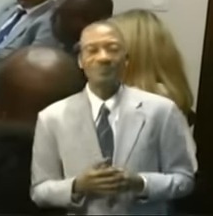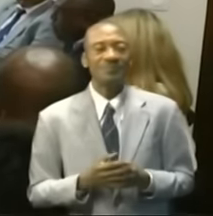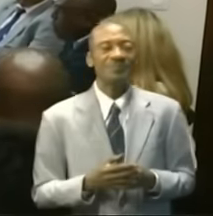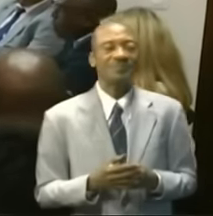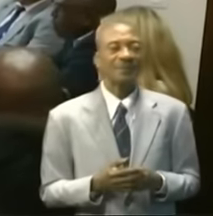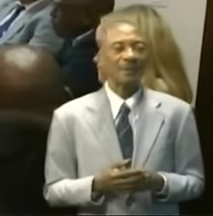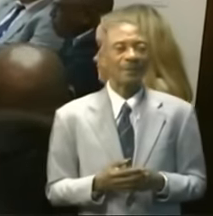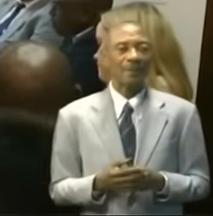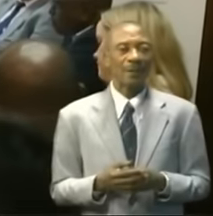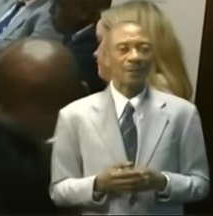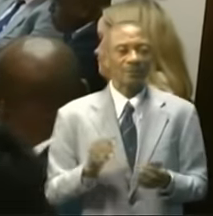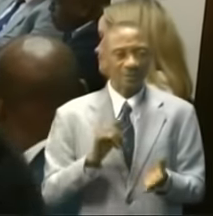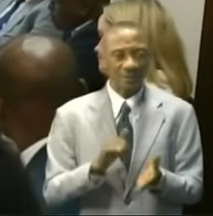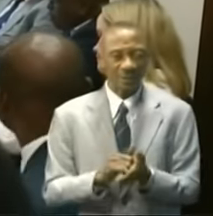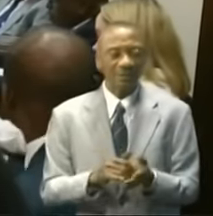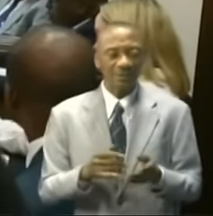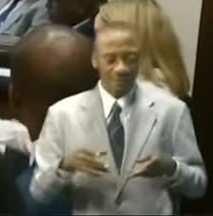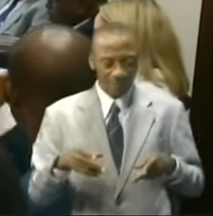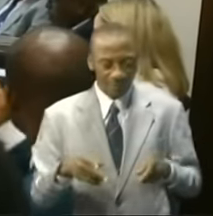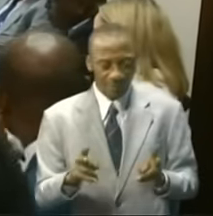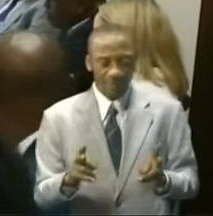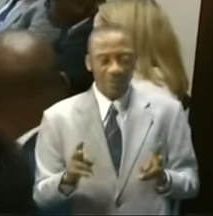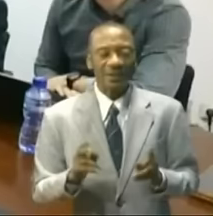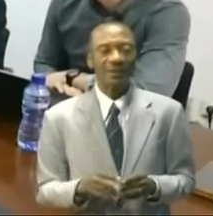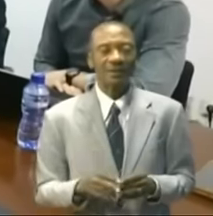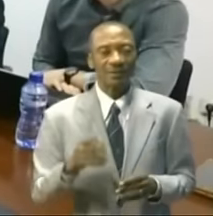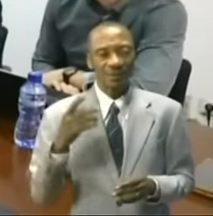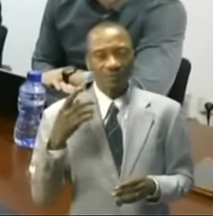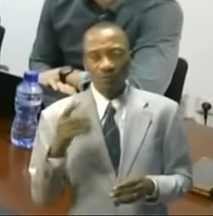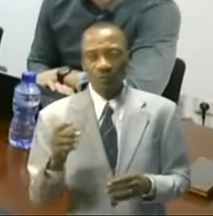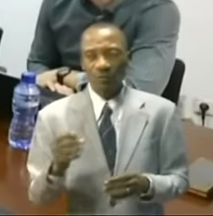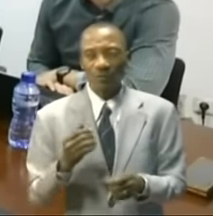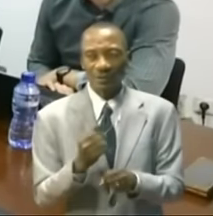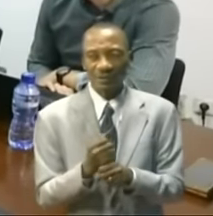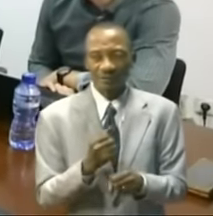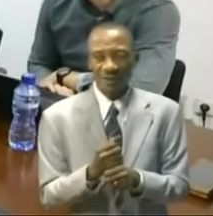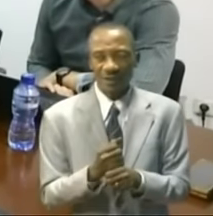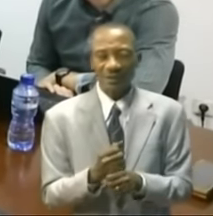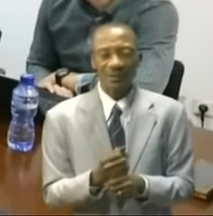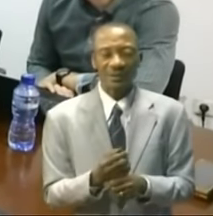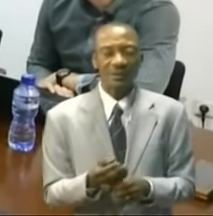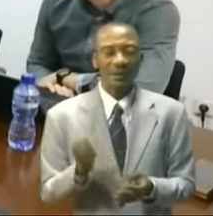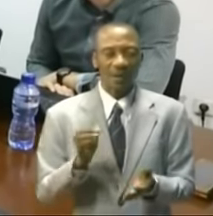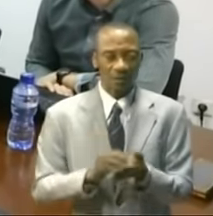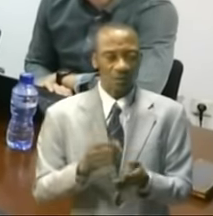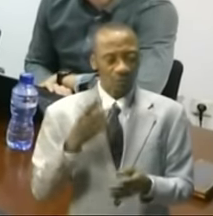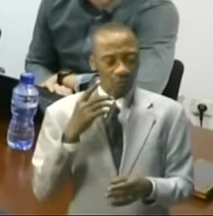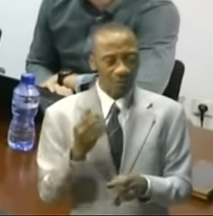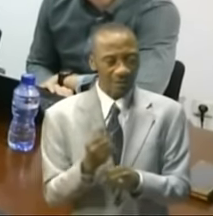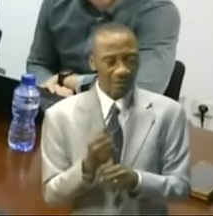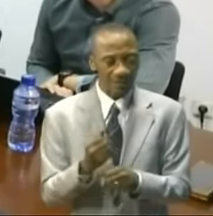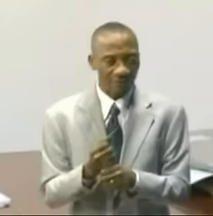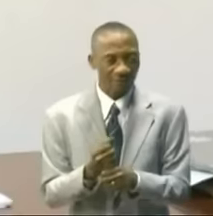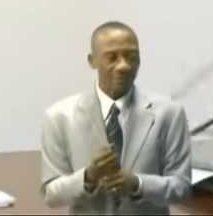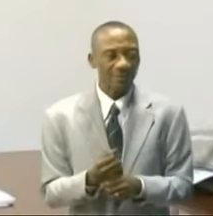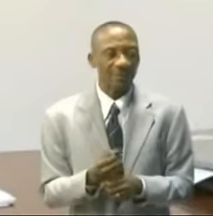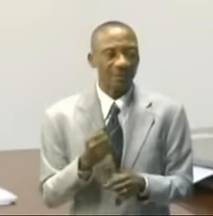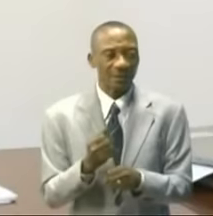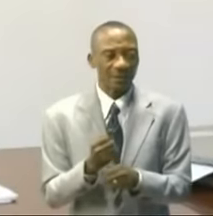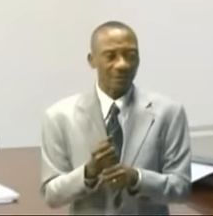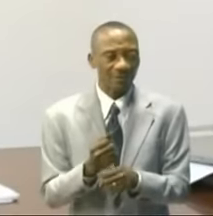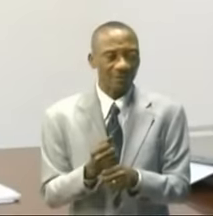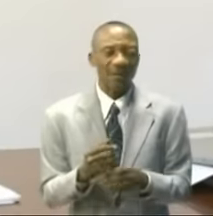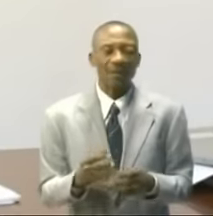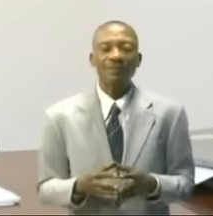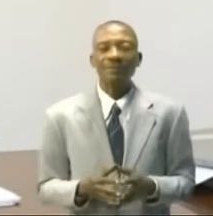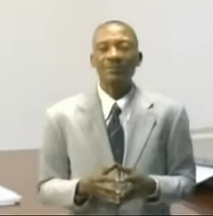et stabilisation PLDRCS, quelques points inscrits à l'ordre du jour de la séance de travail présidé par le coordonnateur national